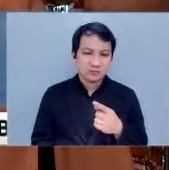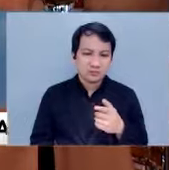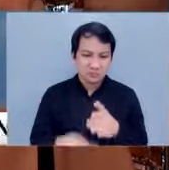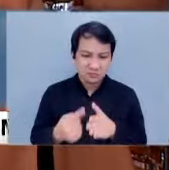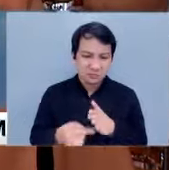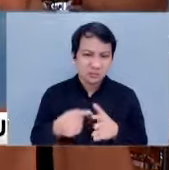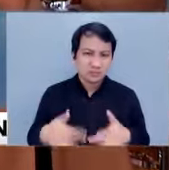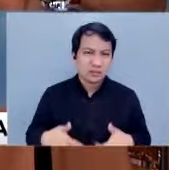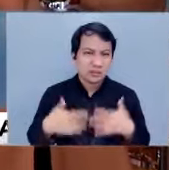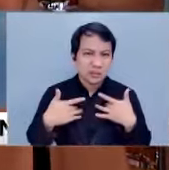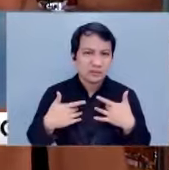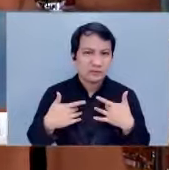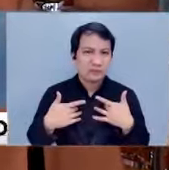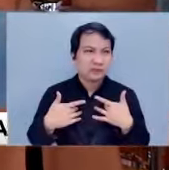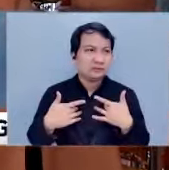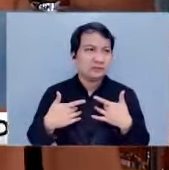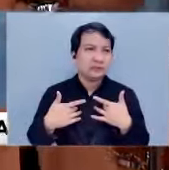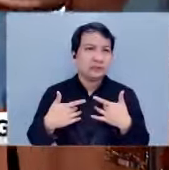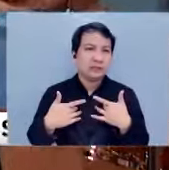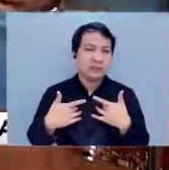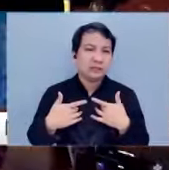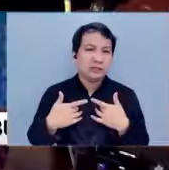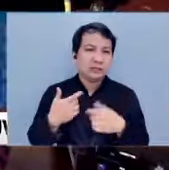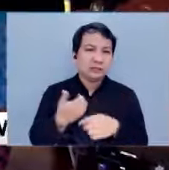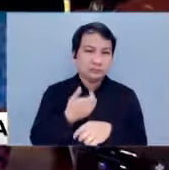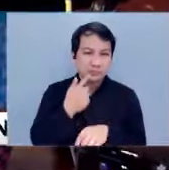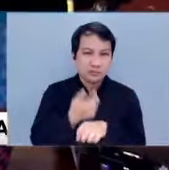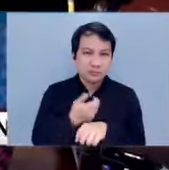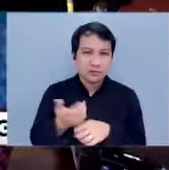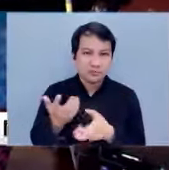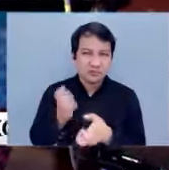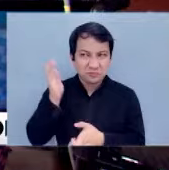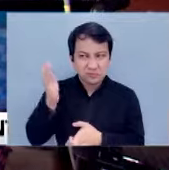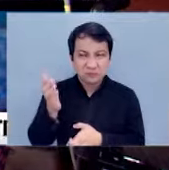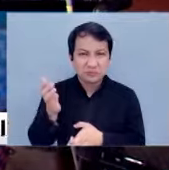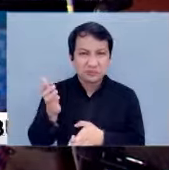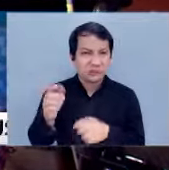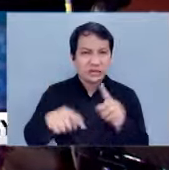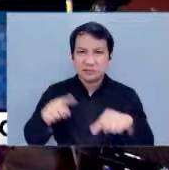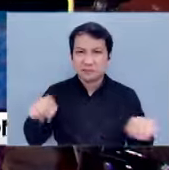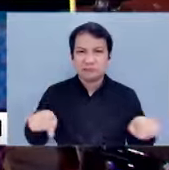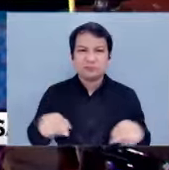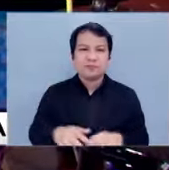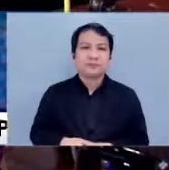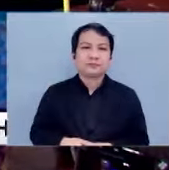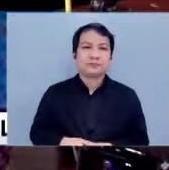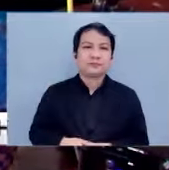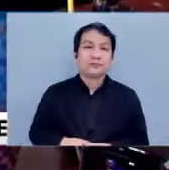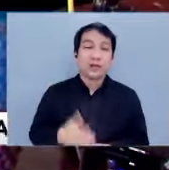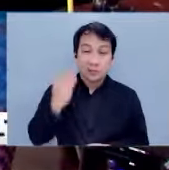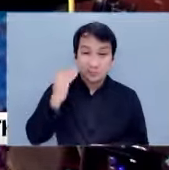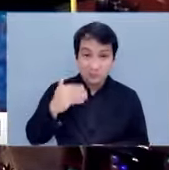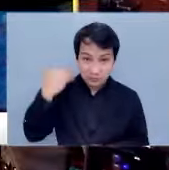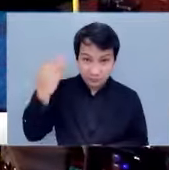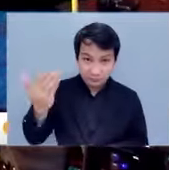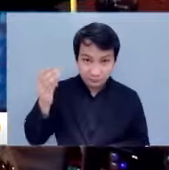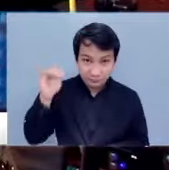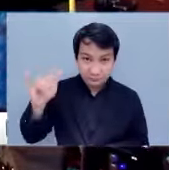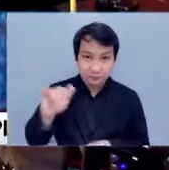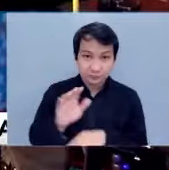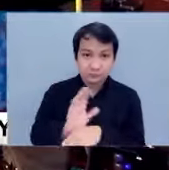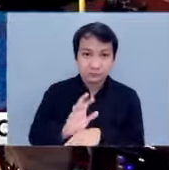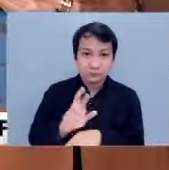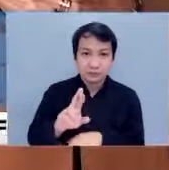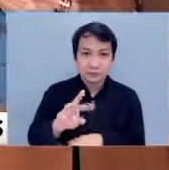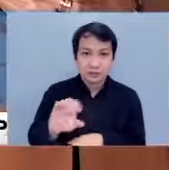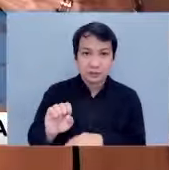sa ibang lifetime pa yan, nandun pa rin. Pero yung alam yung resurgence nung sa susunod na habang buhay dun sa pelikula na Rewind. Testament siya